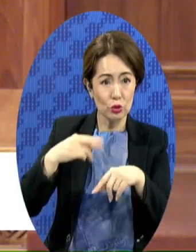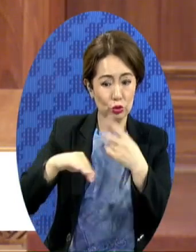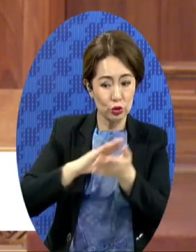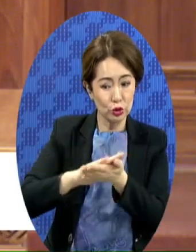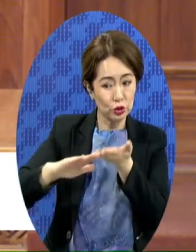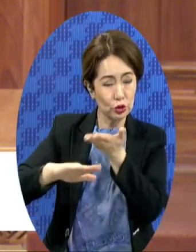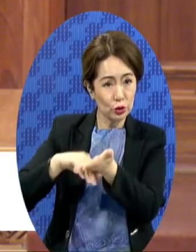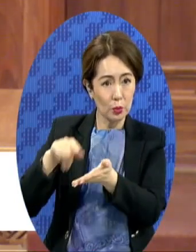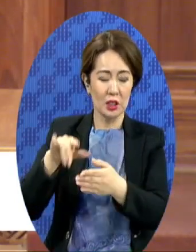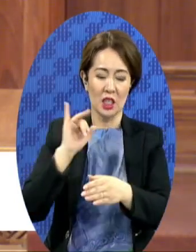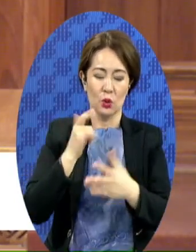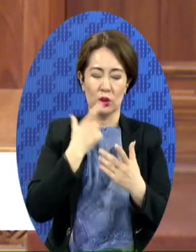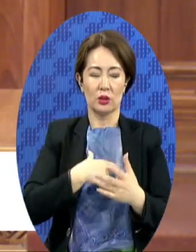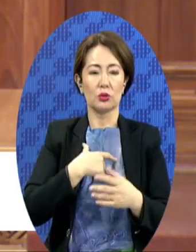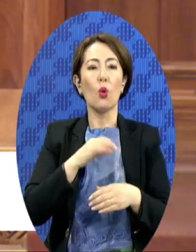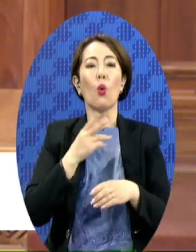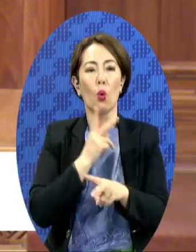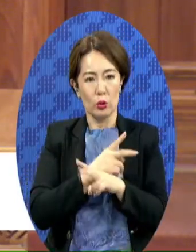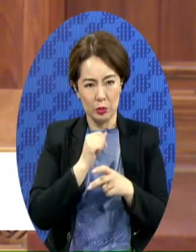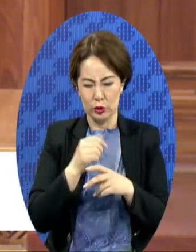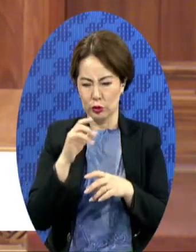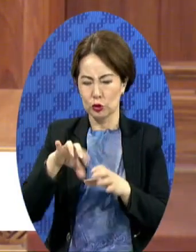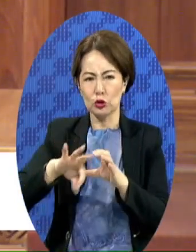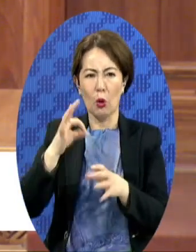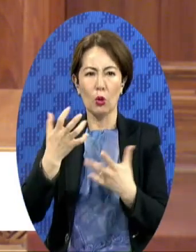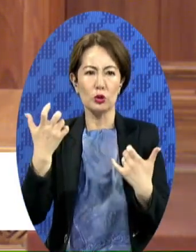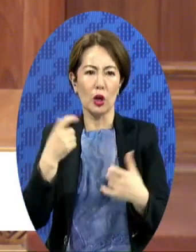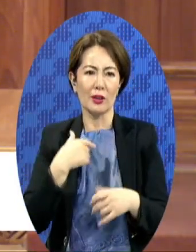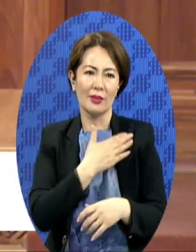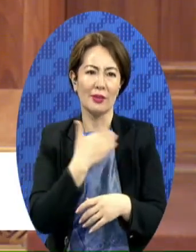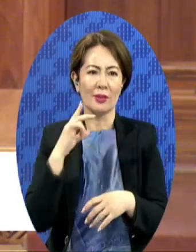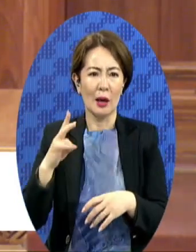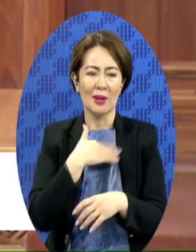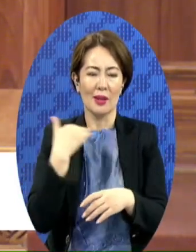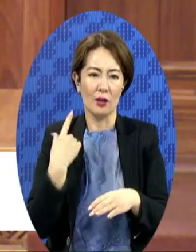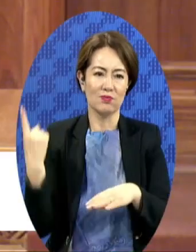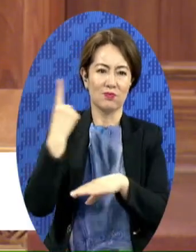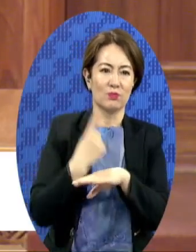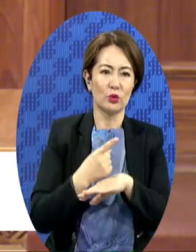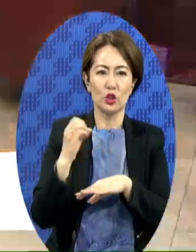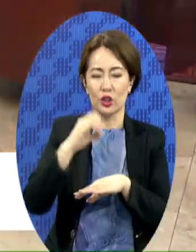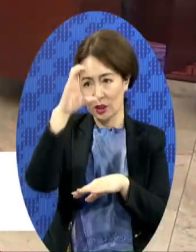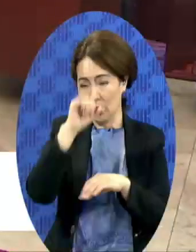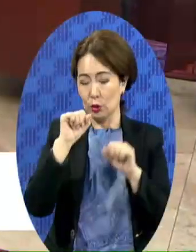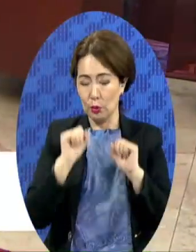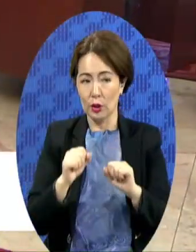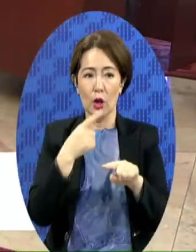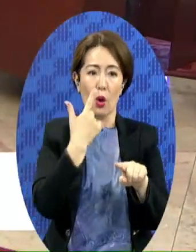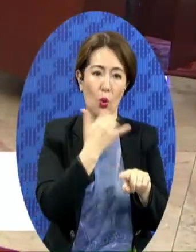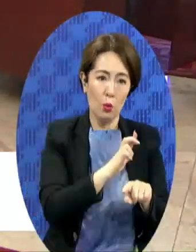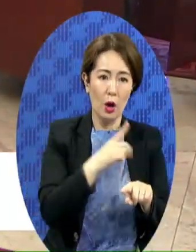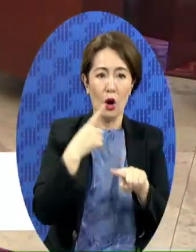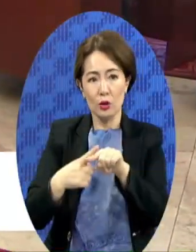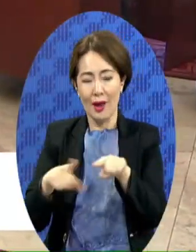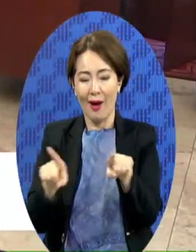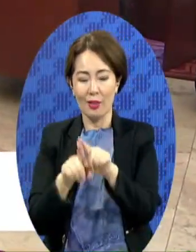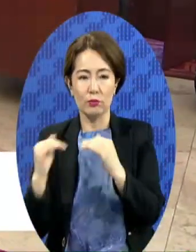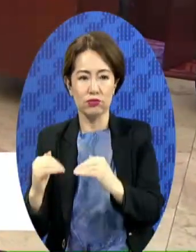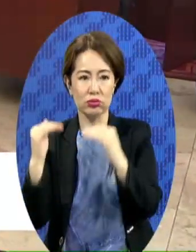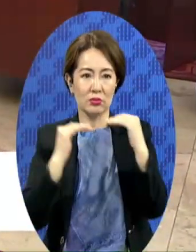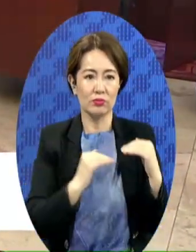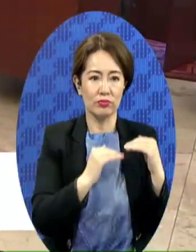хууль тогтоогч болно. Сонгуульд олонх болсон намын дарга нь ерөнхий сайдаар томилогдно. Мөн хот хөдөө ялгаагүй хөгжих боломж бүрднэ гэд үндсэн хуулийн